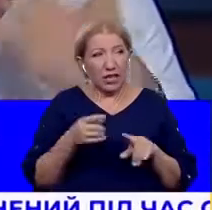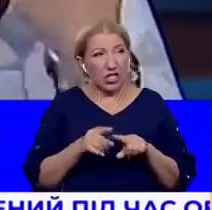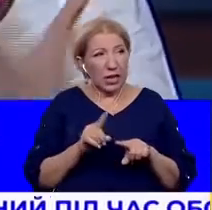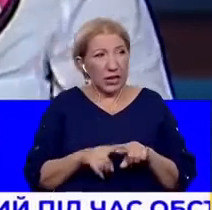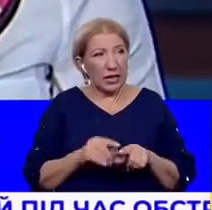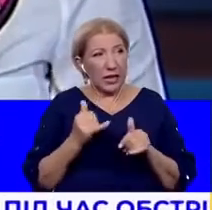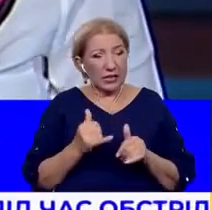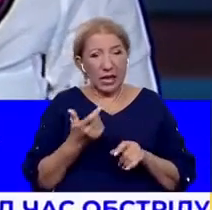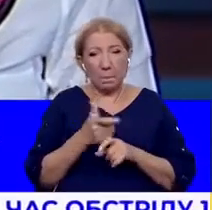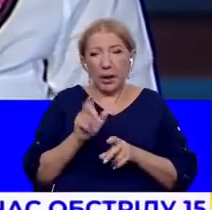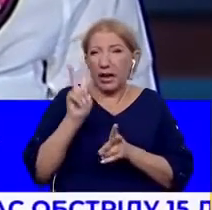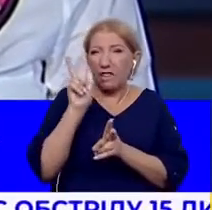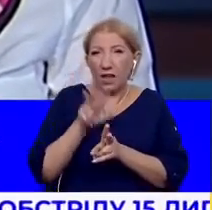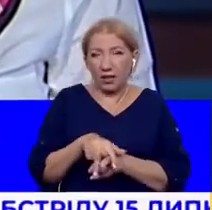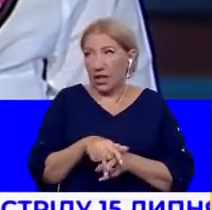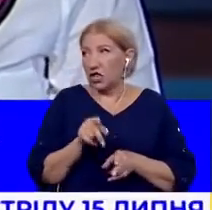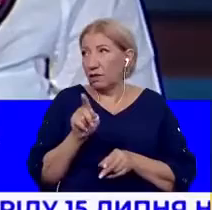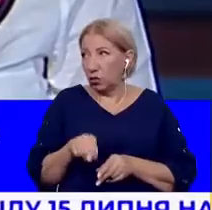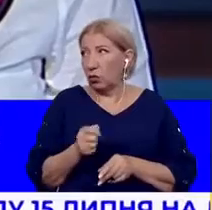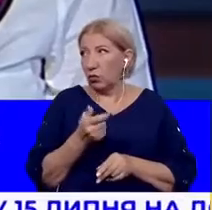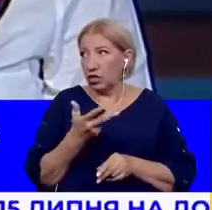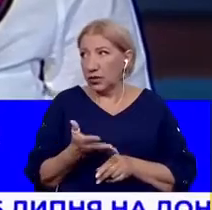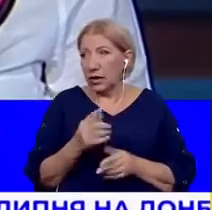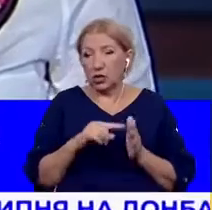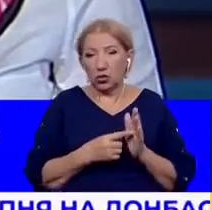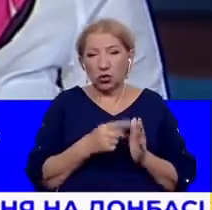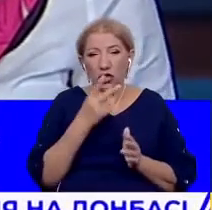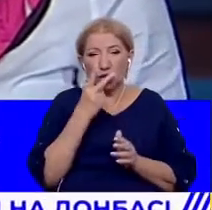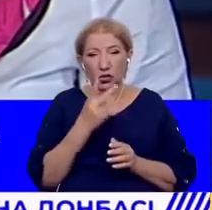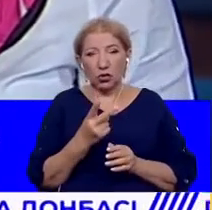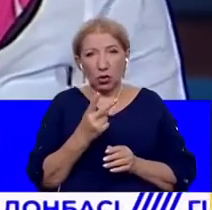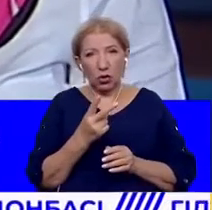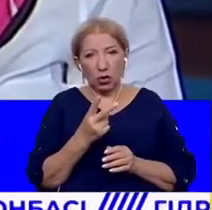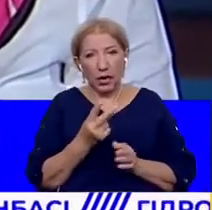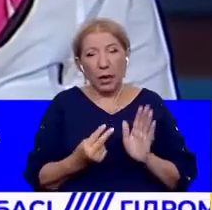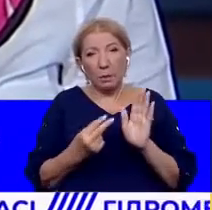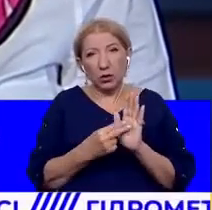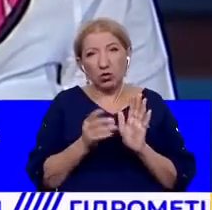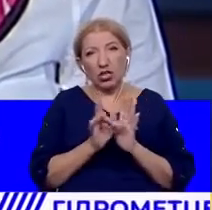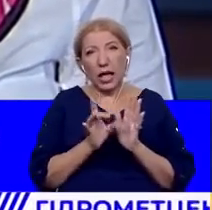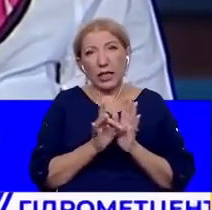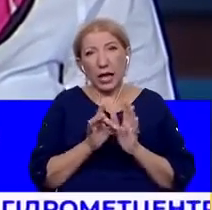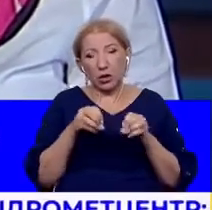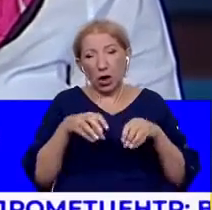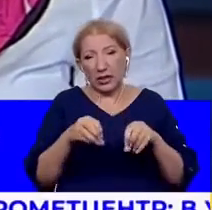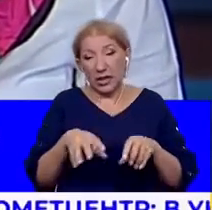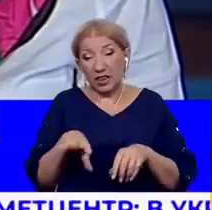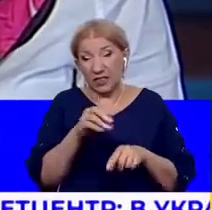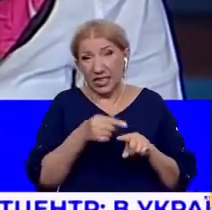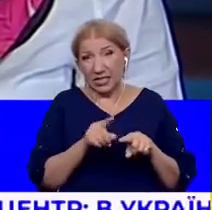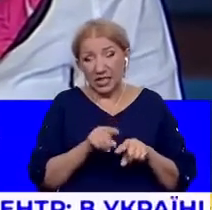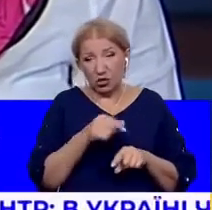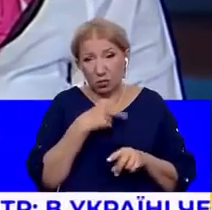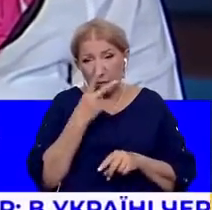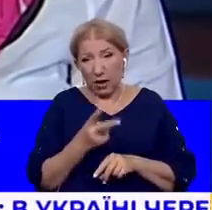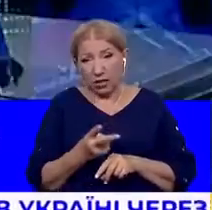зараз перевантажені, в тому числі з точки зору підключення електроенергії. Тобто це все, те, що ми